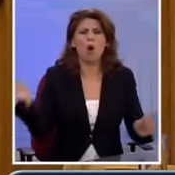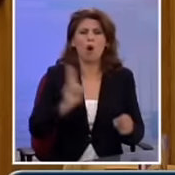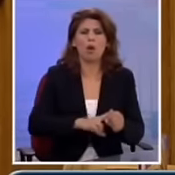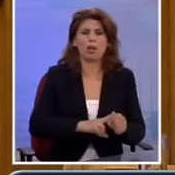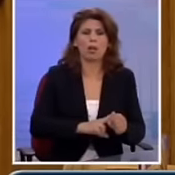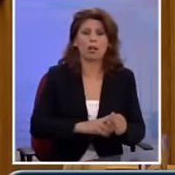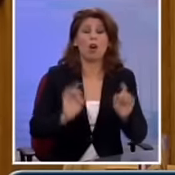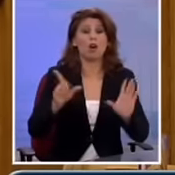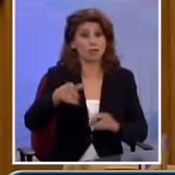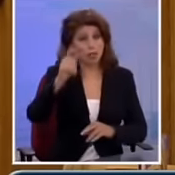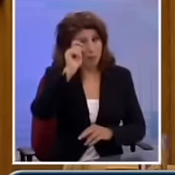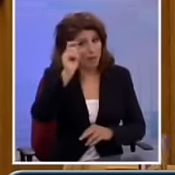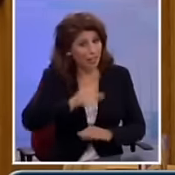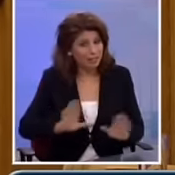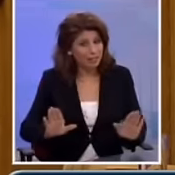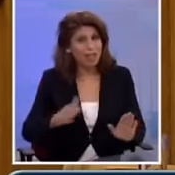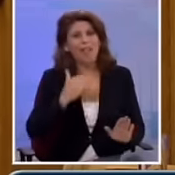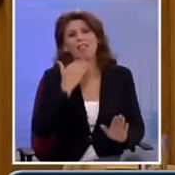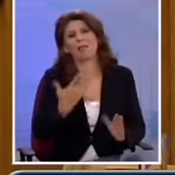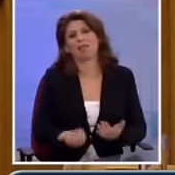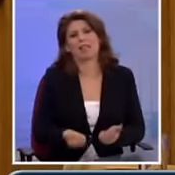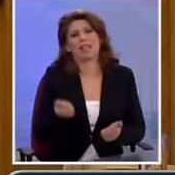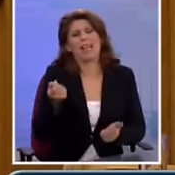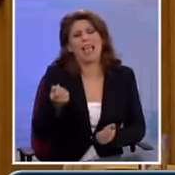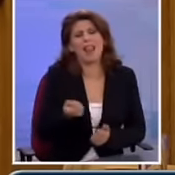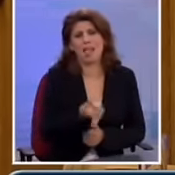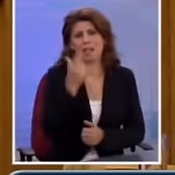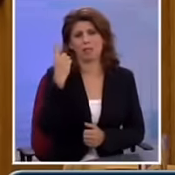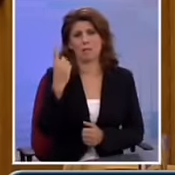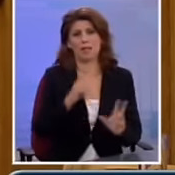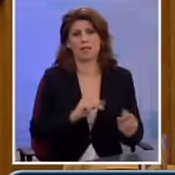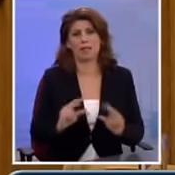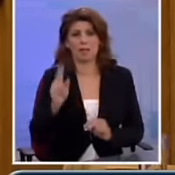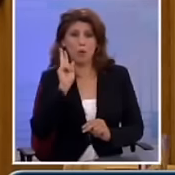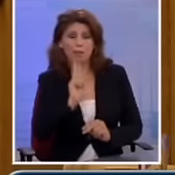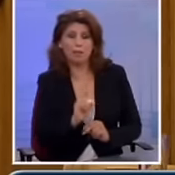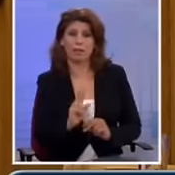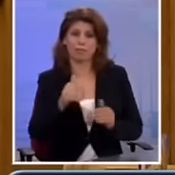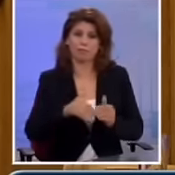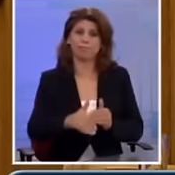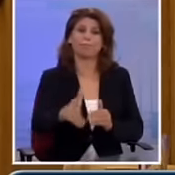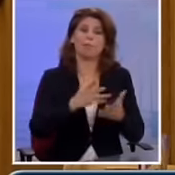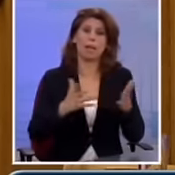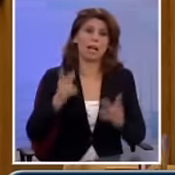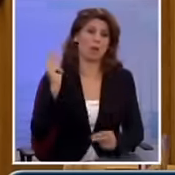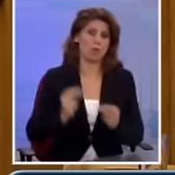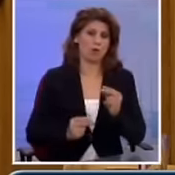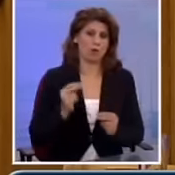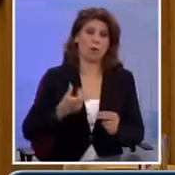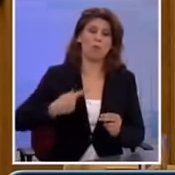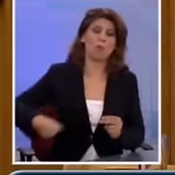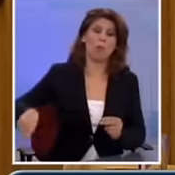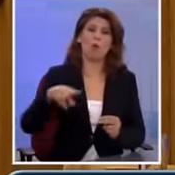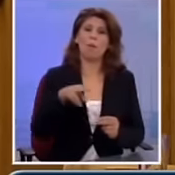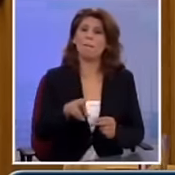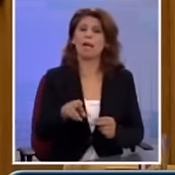τις παραδοχές δεν μπορεί να υπάρξει κατελάχιστον μια κοινή οπτική μπροστά στο μεγάλο πρόβλημα που όλοι μαζί